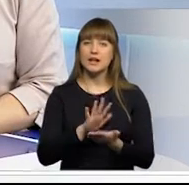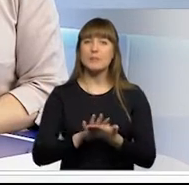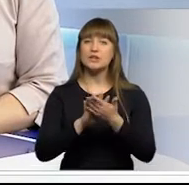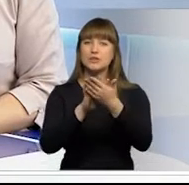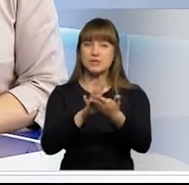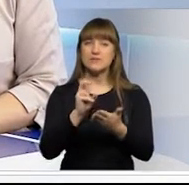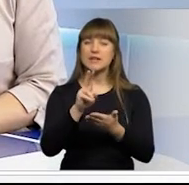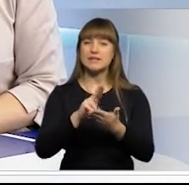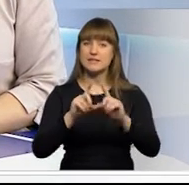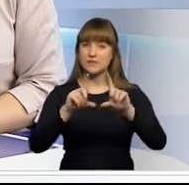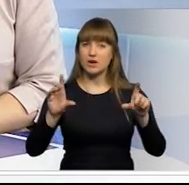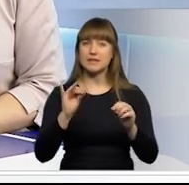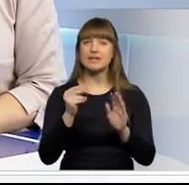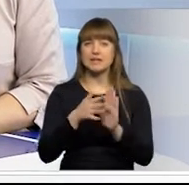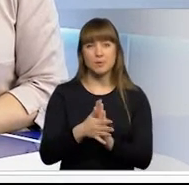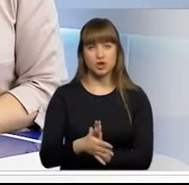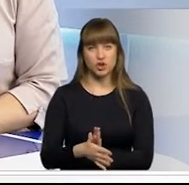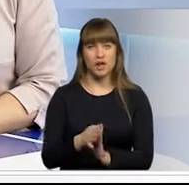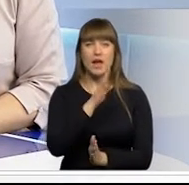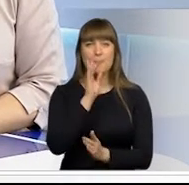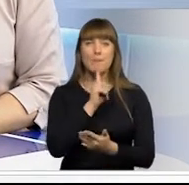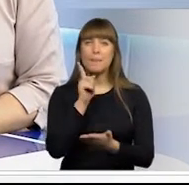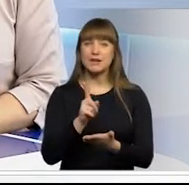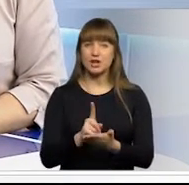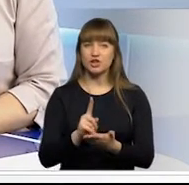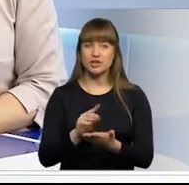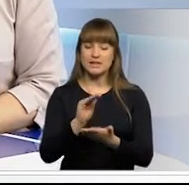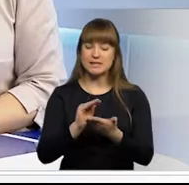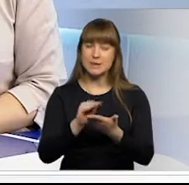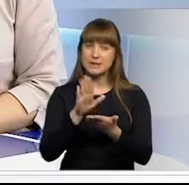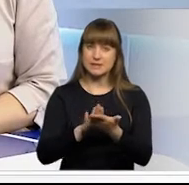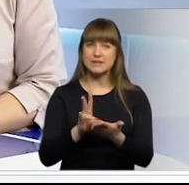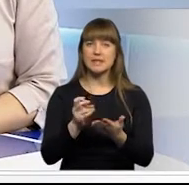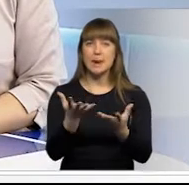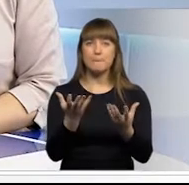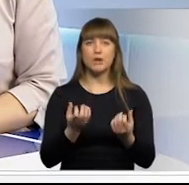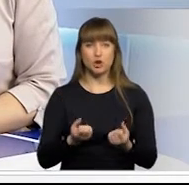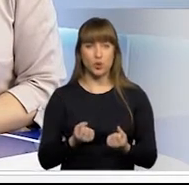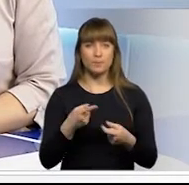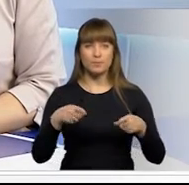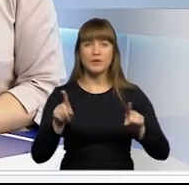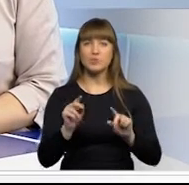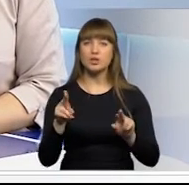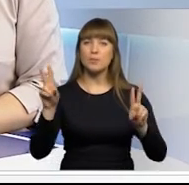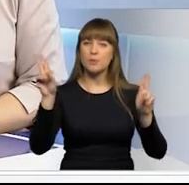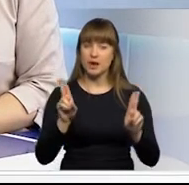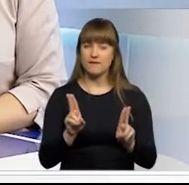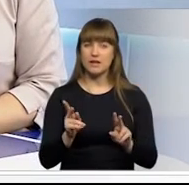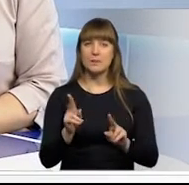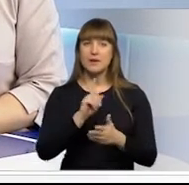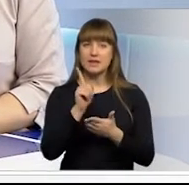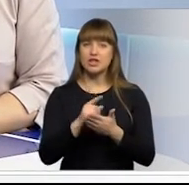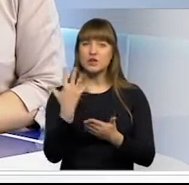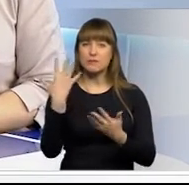сразу же записаться на прием, потому что по правилам она должна в 5-дневный срок прийти и предоставить пакет